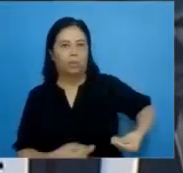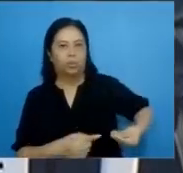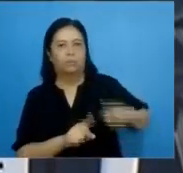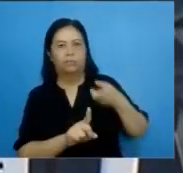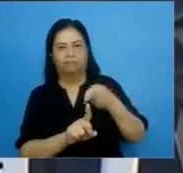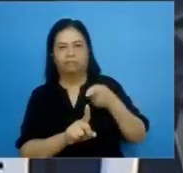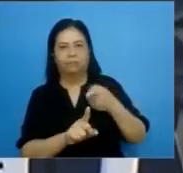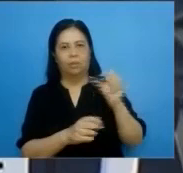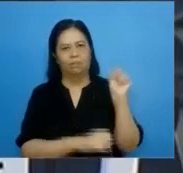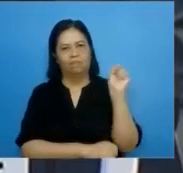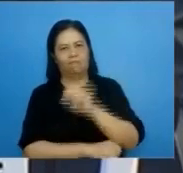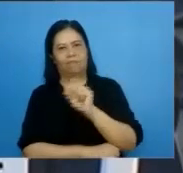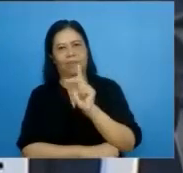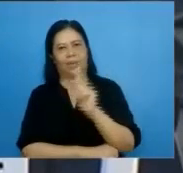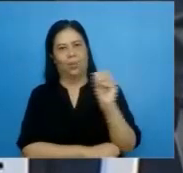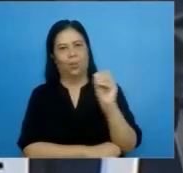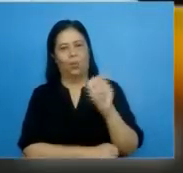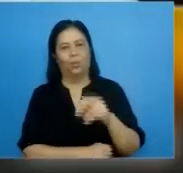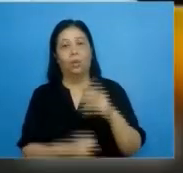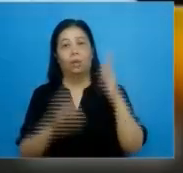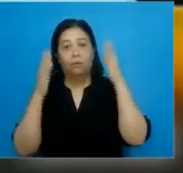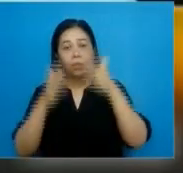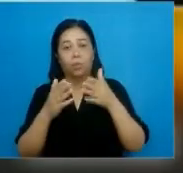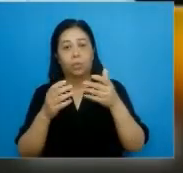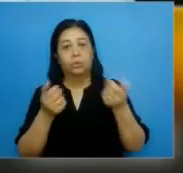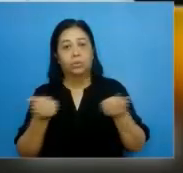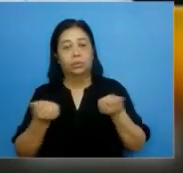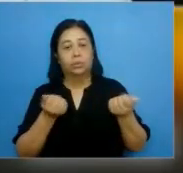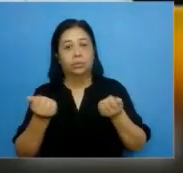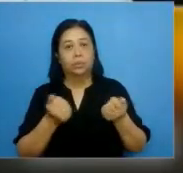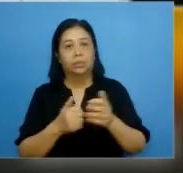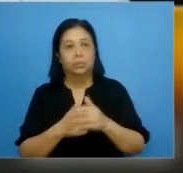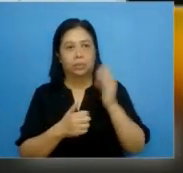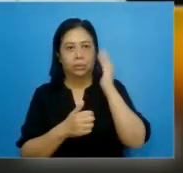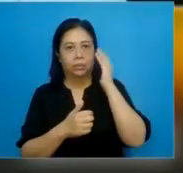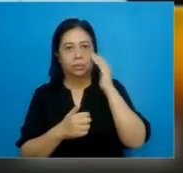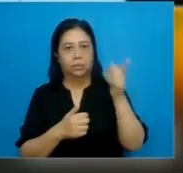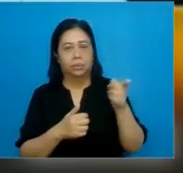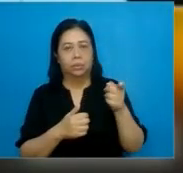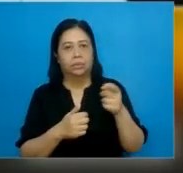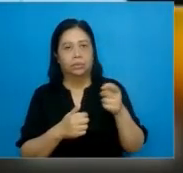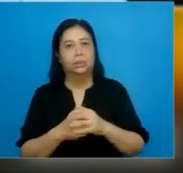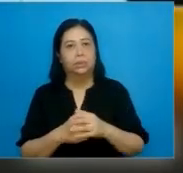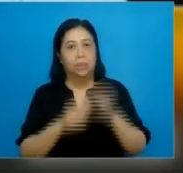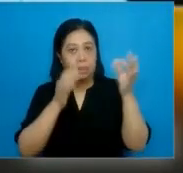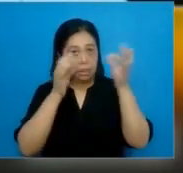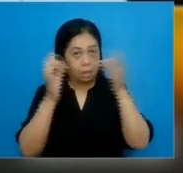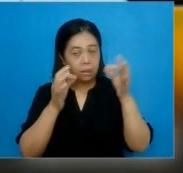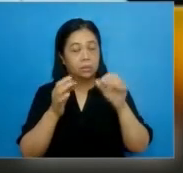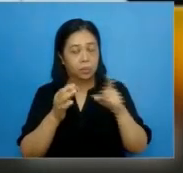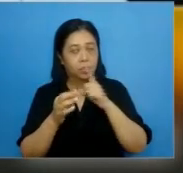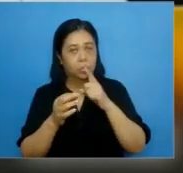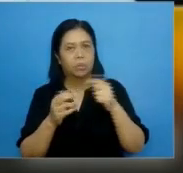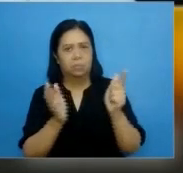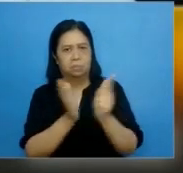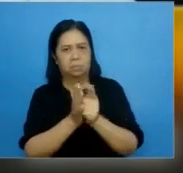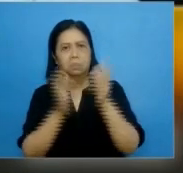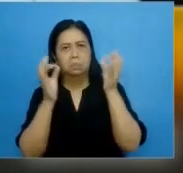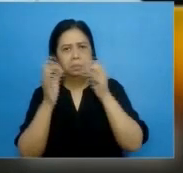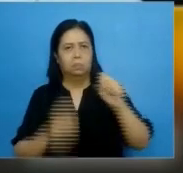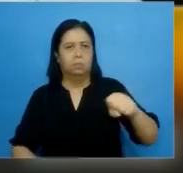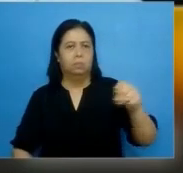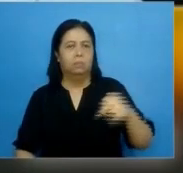ina-knockout. Focus ng administrasyon, alam naman natin yung sa illegal drugs, malaki rin yung illegal drugs eh. At